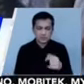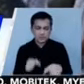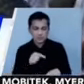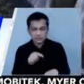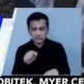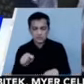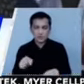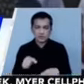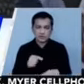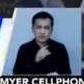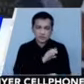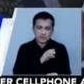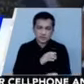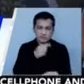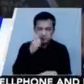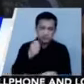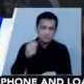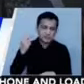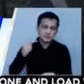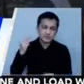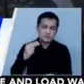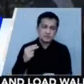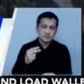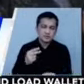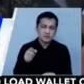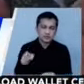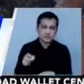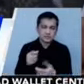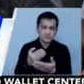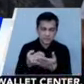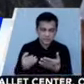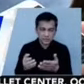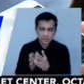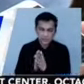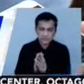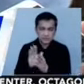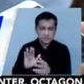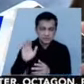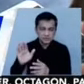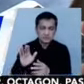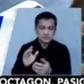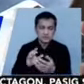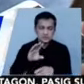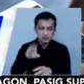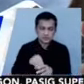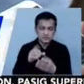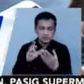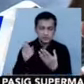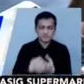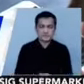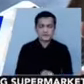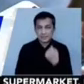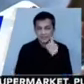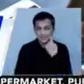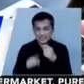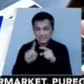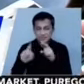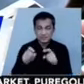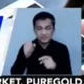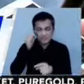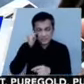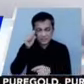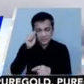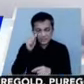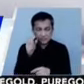aming kasaysayan. And that's the one thing that I asked of him, that's in the curriculum. Kamakailan tinanong ng media si Angara tungkol sa utos na ito ng